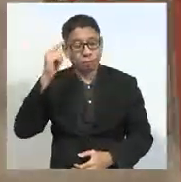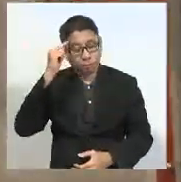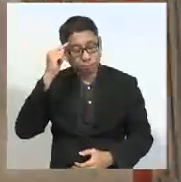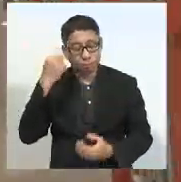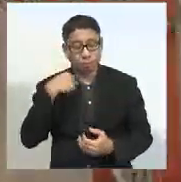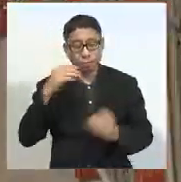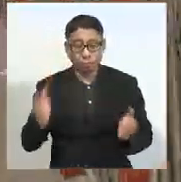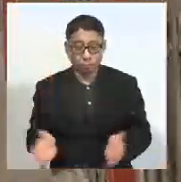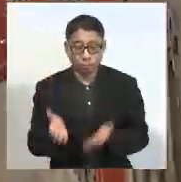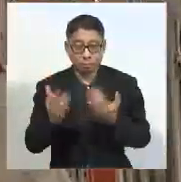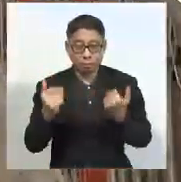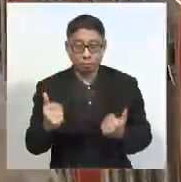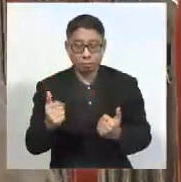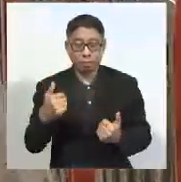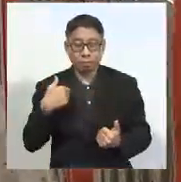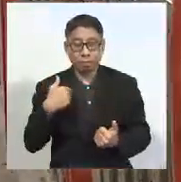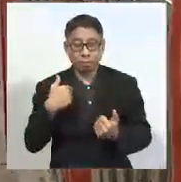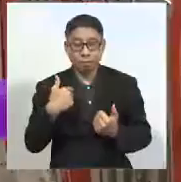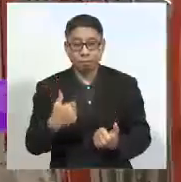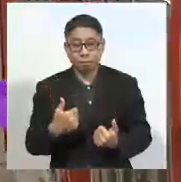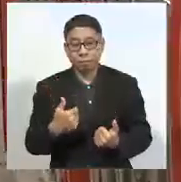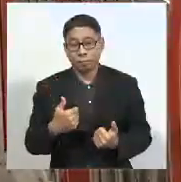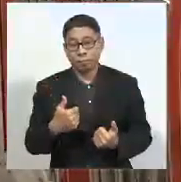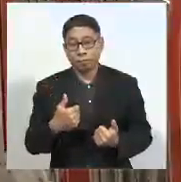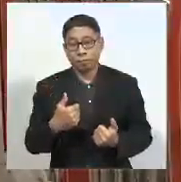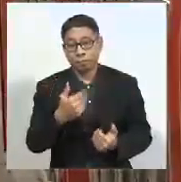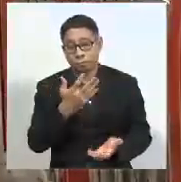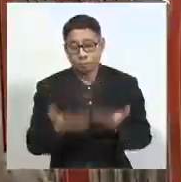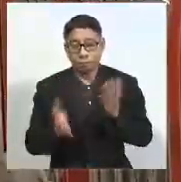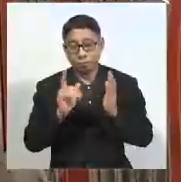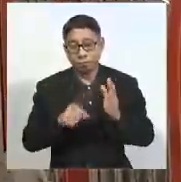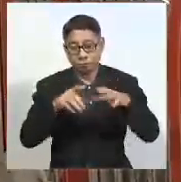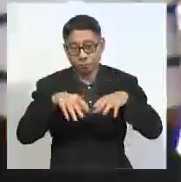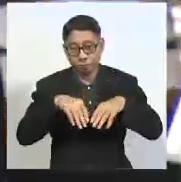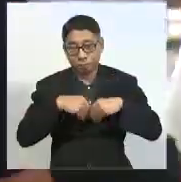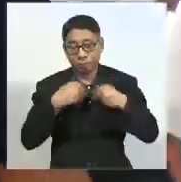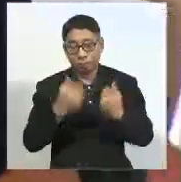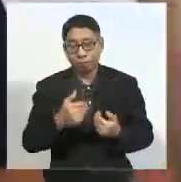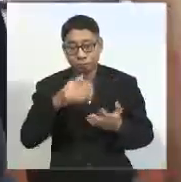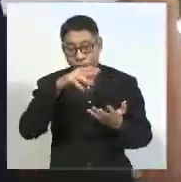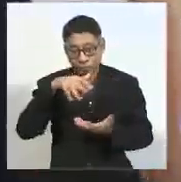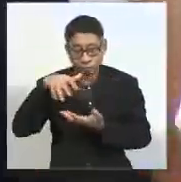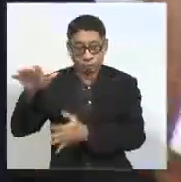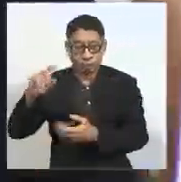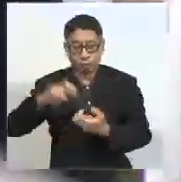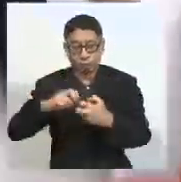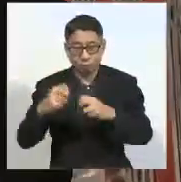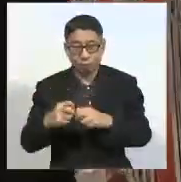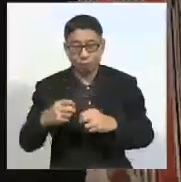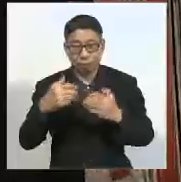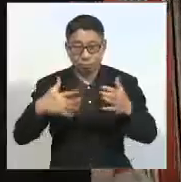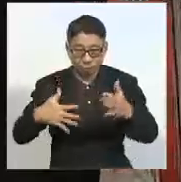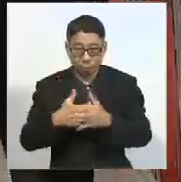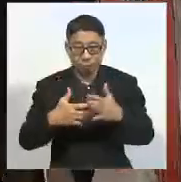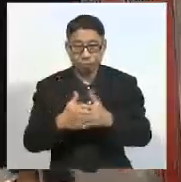ผลักดันมาตรการอะไรออกมาบ้างค่ะอย่างไรก็ตามนะคะต้องยอมรับว่านอกจากเรื่องของการส่งออกที่มีปัญหาแล้วเร